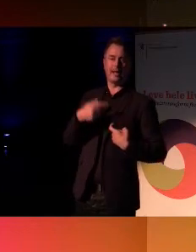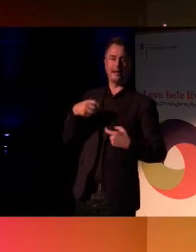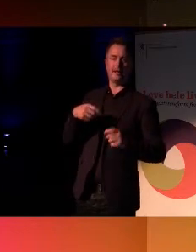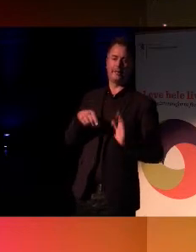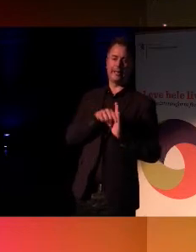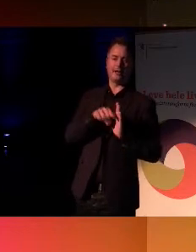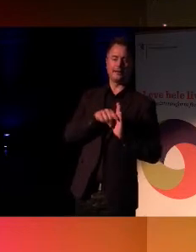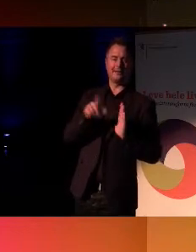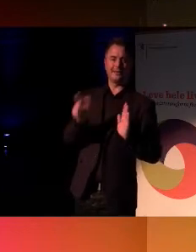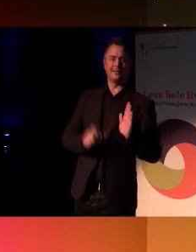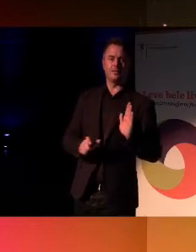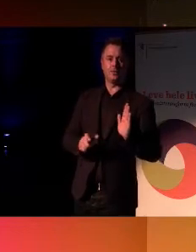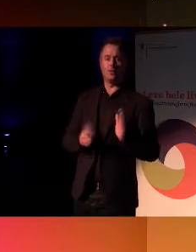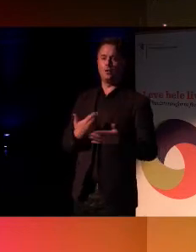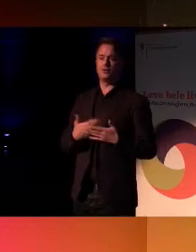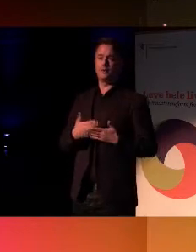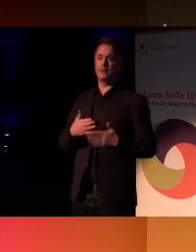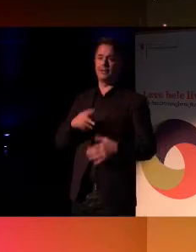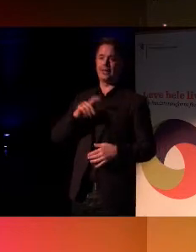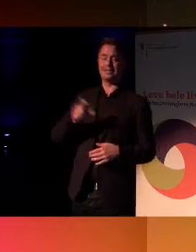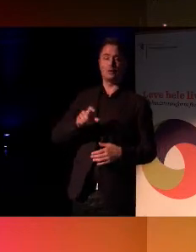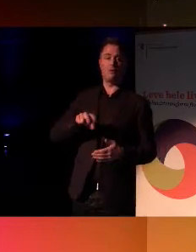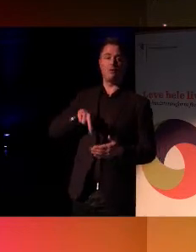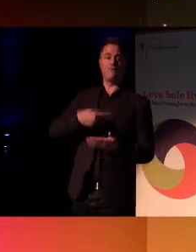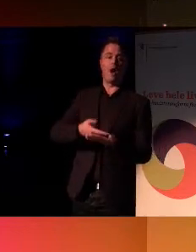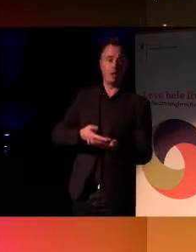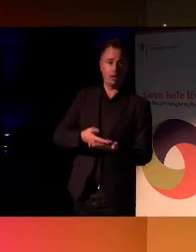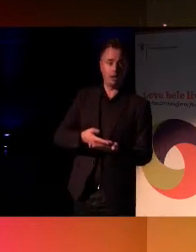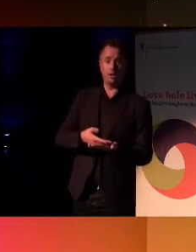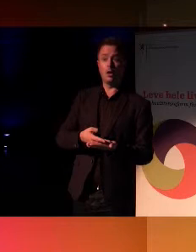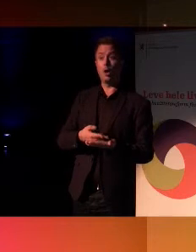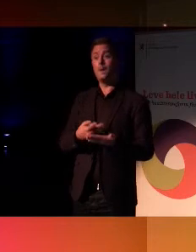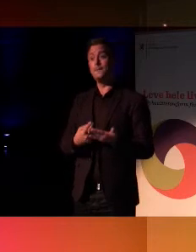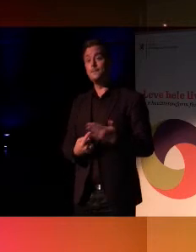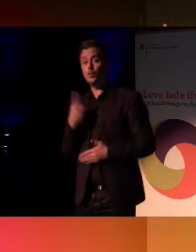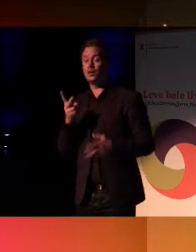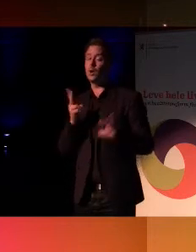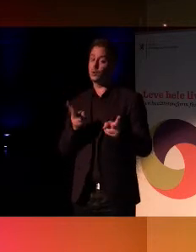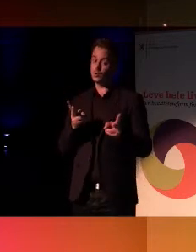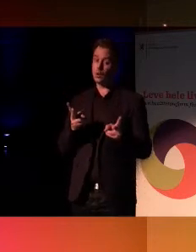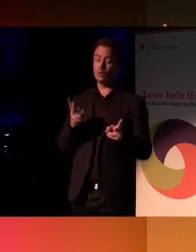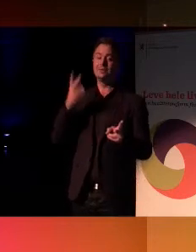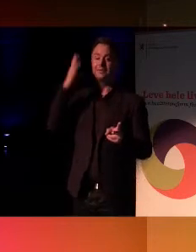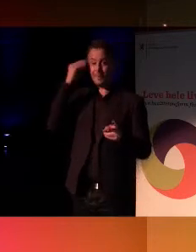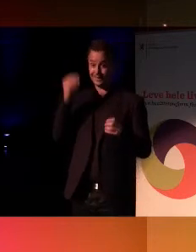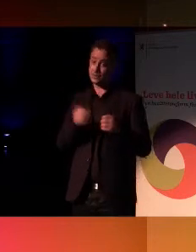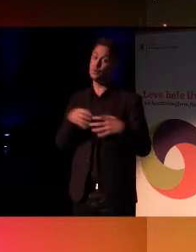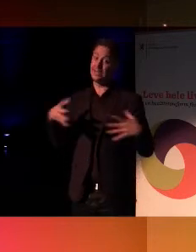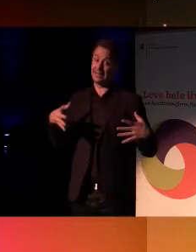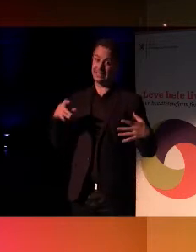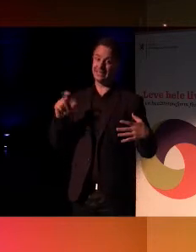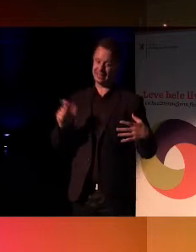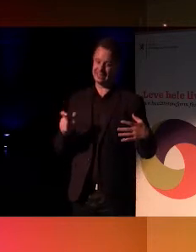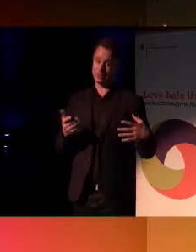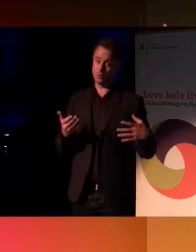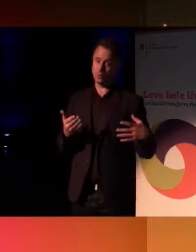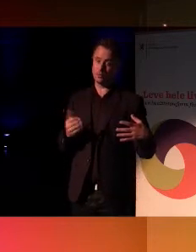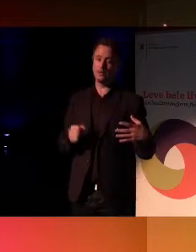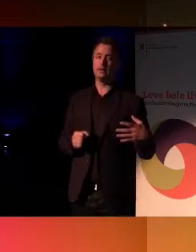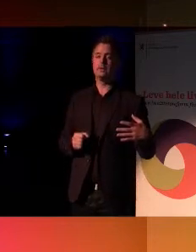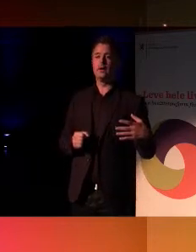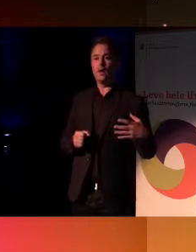helserisiko, blant annet økt risiko for fall, og muligens også risiko for demensutvikling. For oss er det